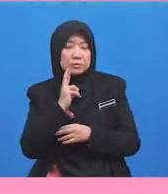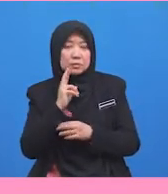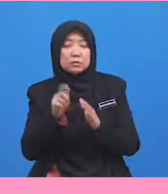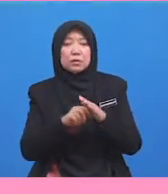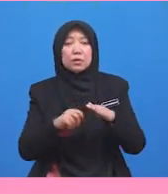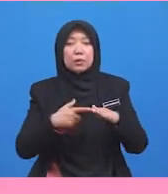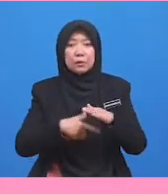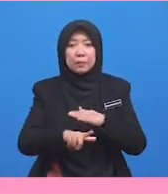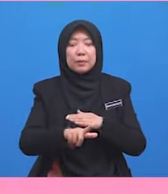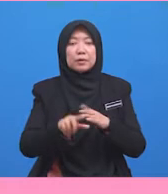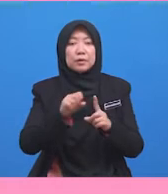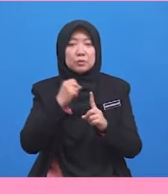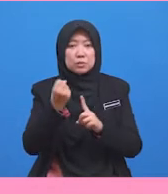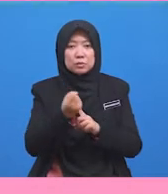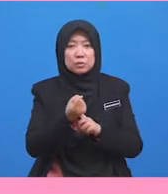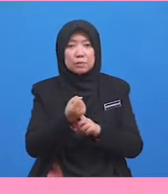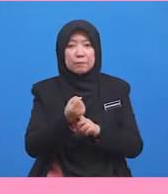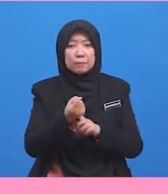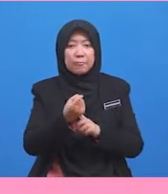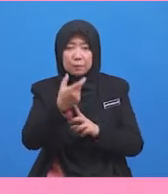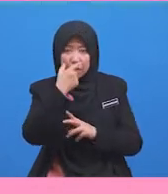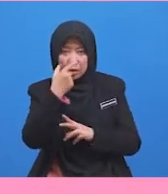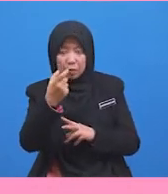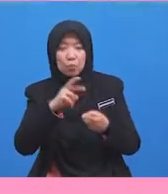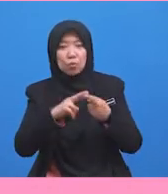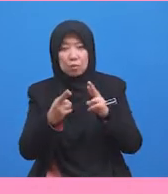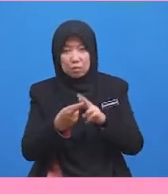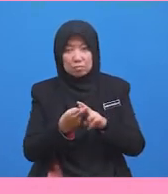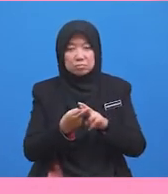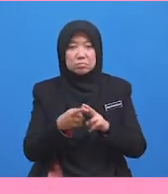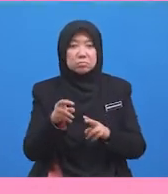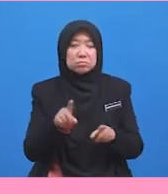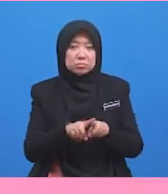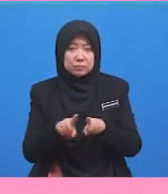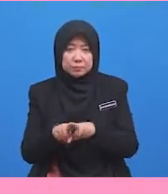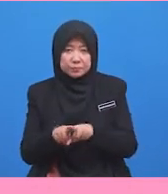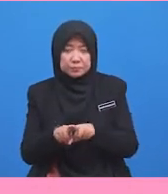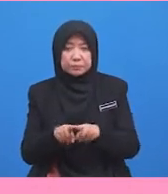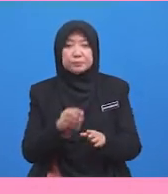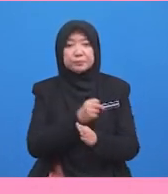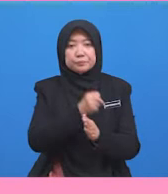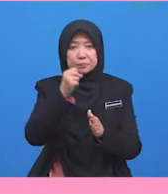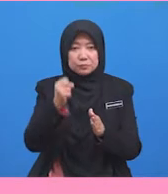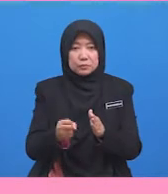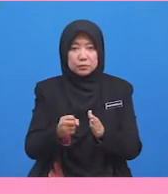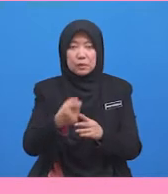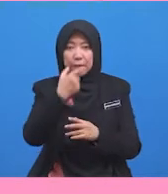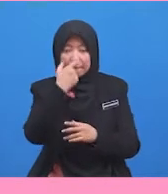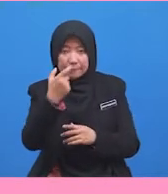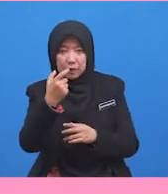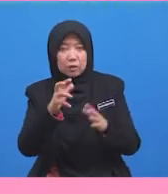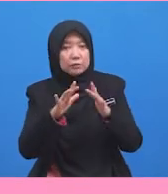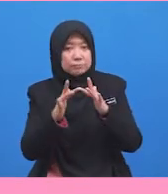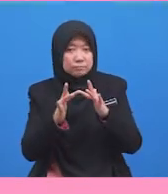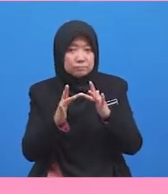dengan gejala sosial ini juga disebabkan oleh pengaruh Rakan sebaya Disamping itu pengaruh media massa